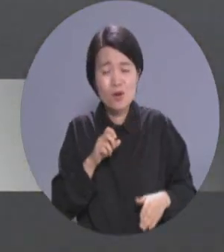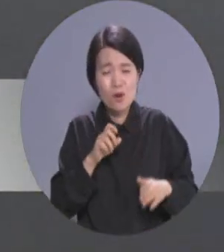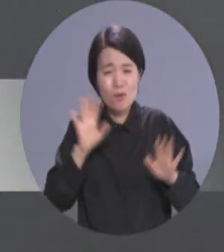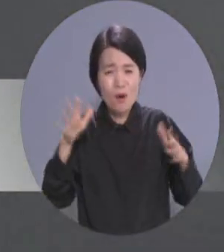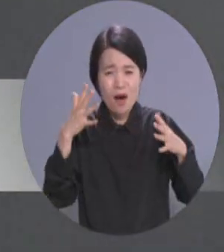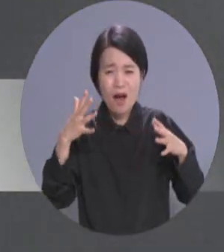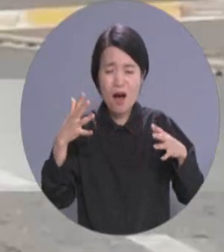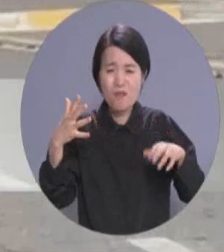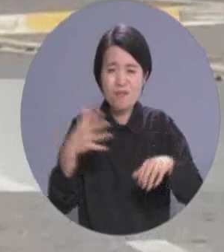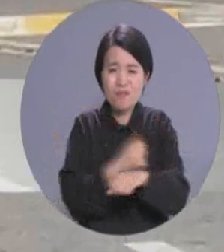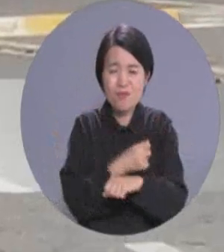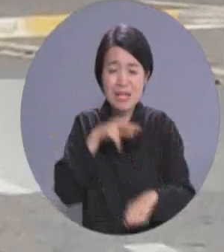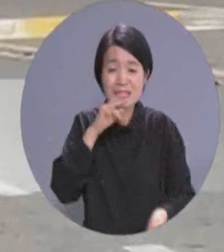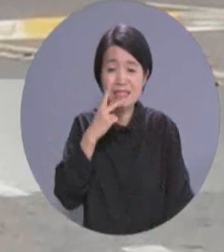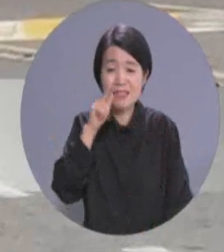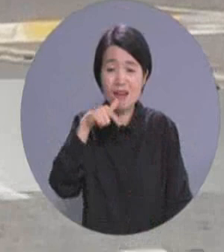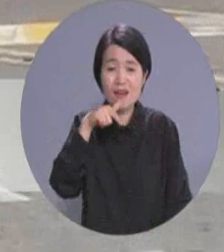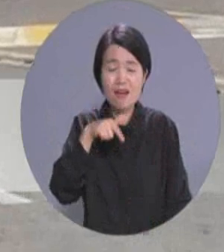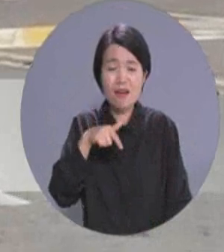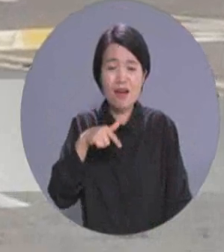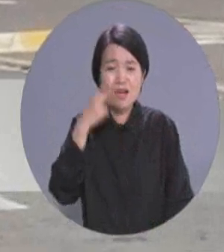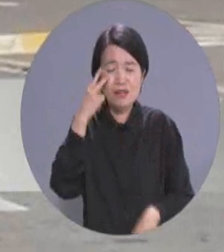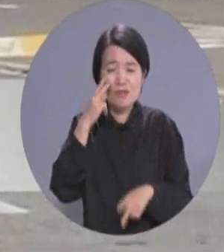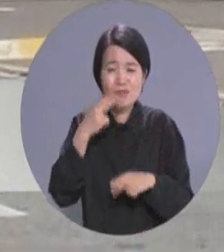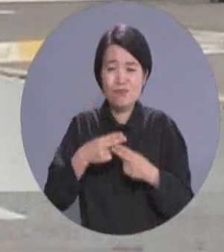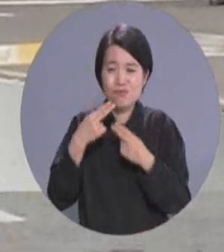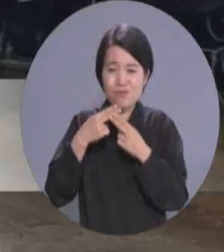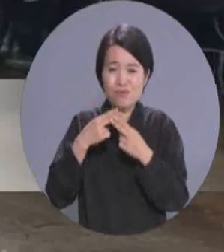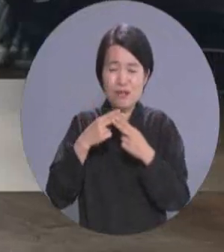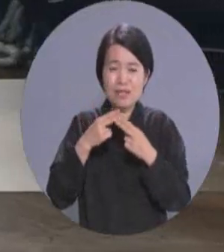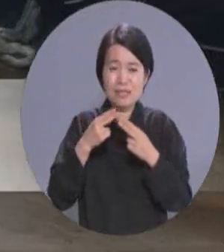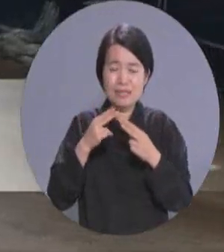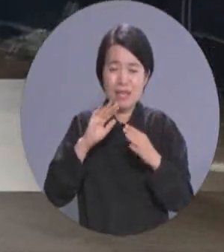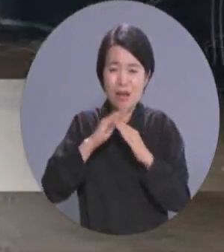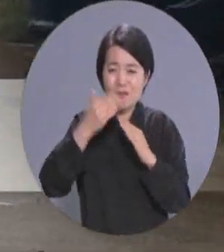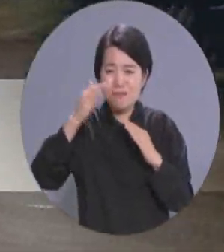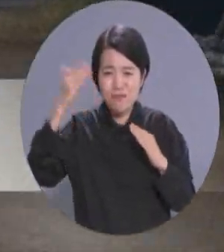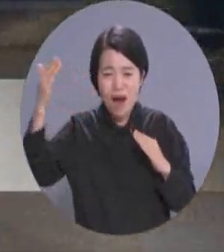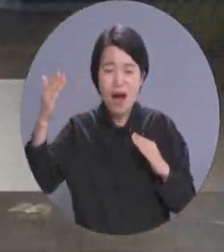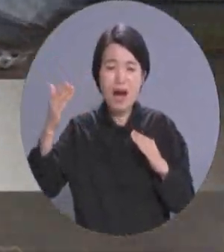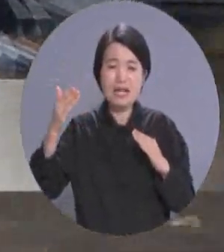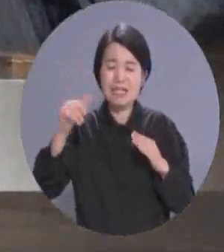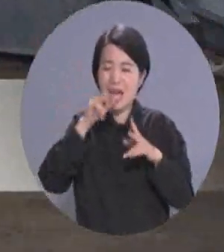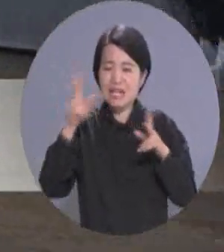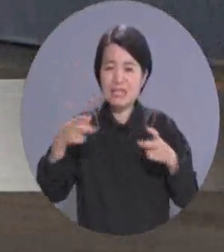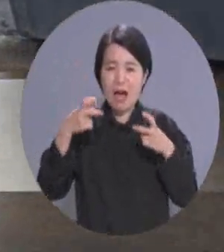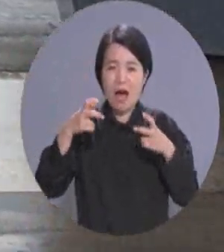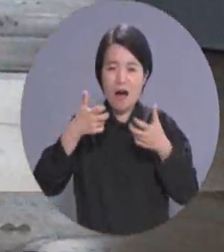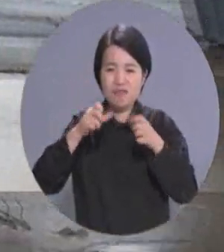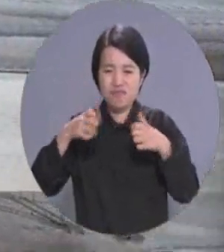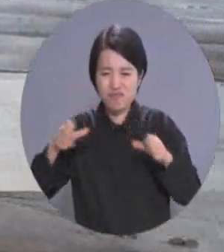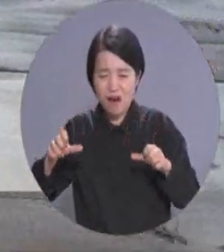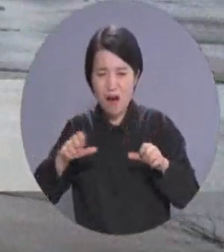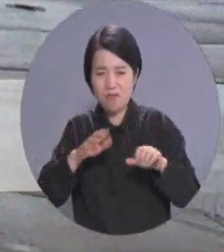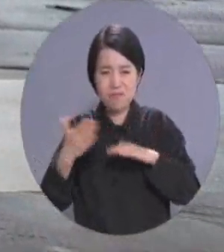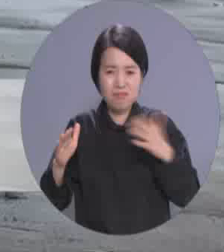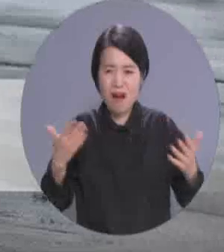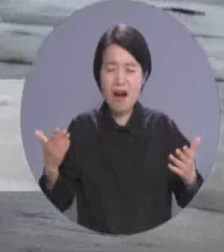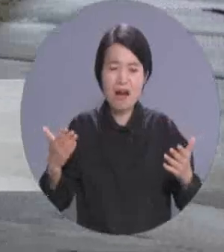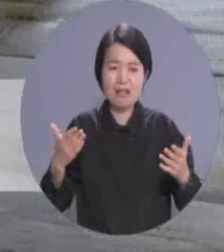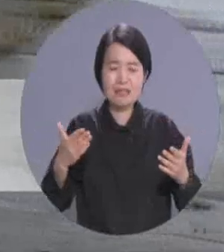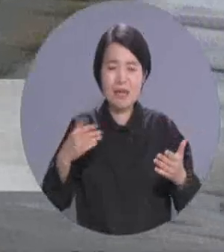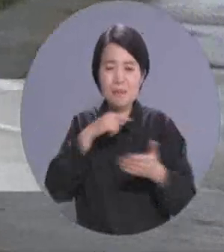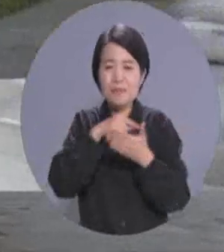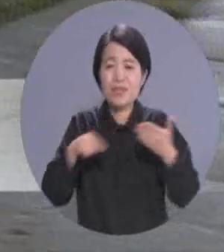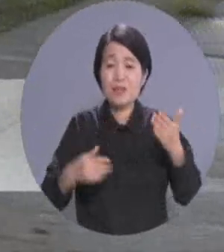돌풍이 불면서 여수 신덕동의 한 석유저장시설 지붕 덮개가 날아가고 인근 컨테이너가 파손되는 등 시설물